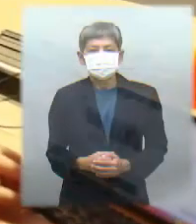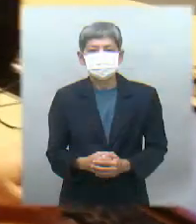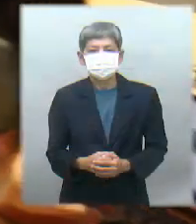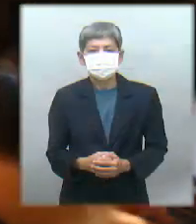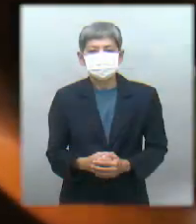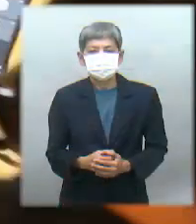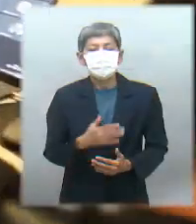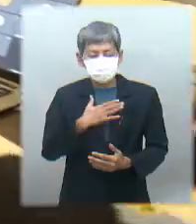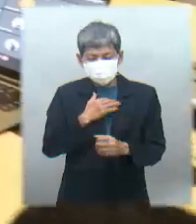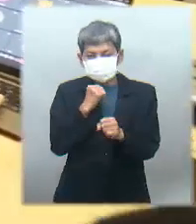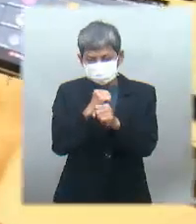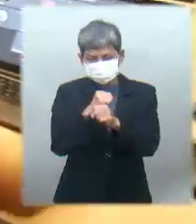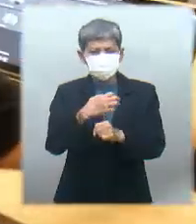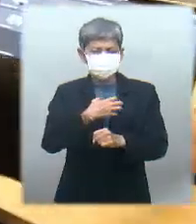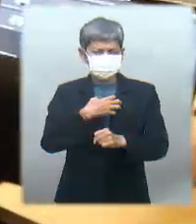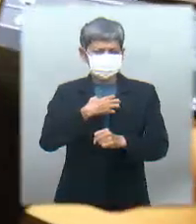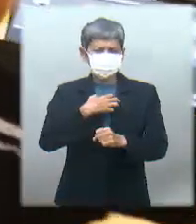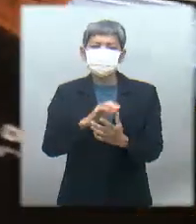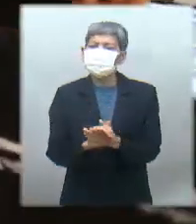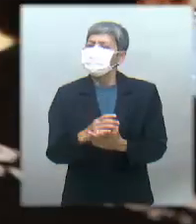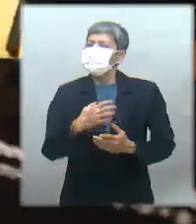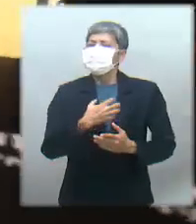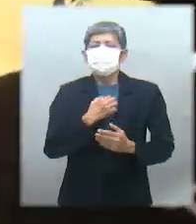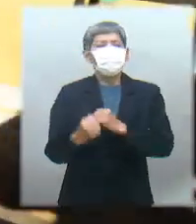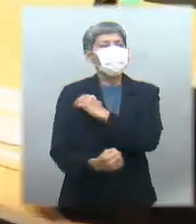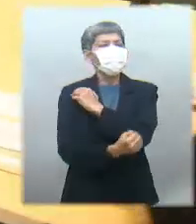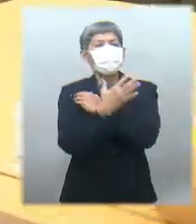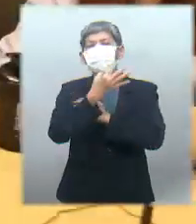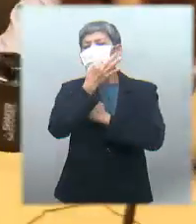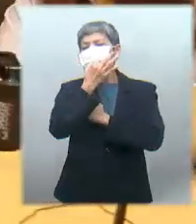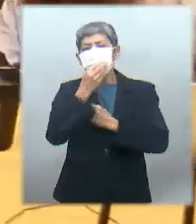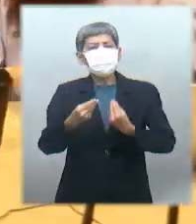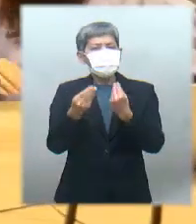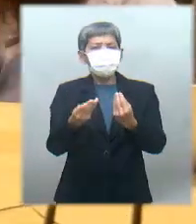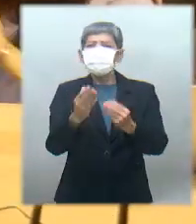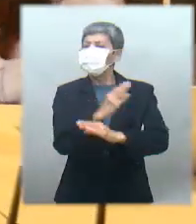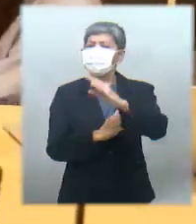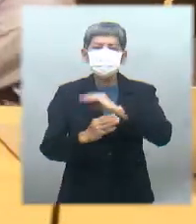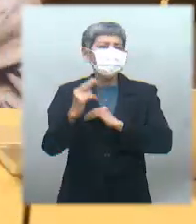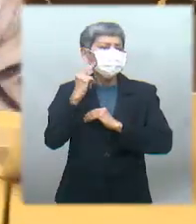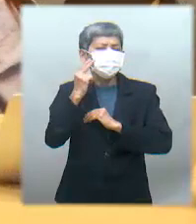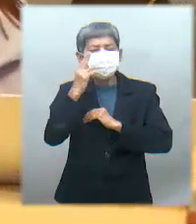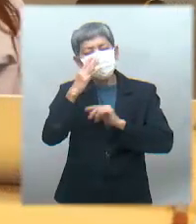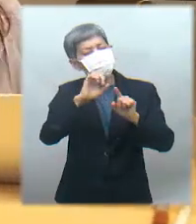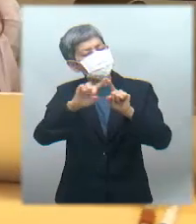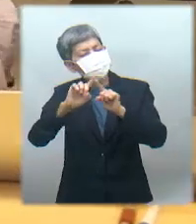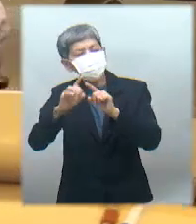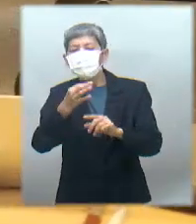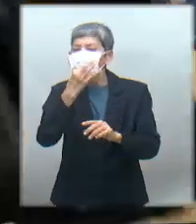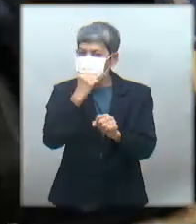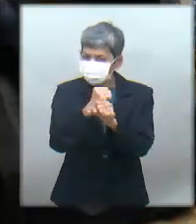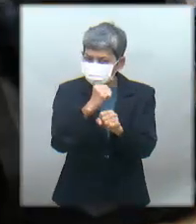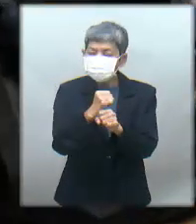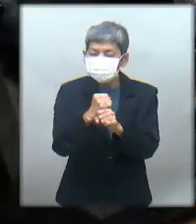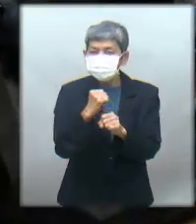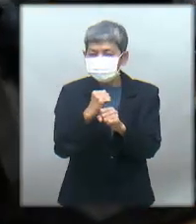เป็นคามตั้งใจของทางปตยจลเขาที่อยากจะสรางโอกาสทางอาชีพให้กับคนพิการได้แมกวดงานในงานทําแล้วก